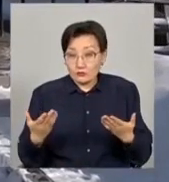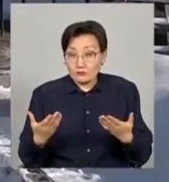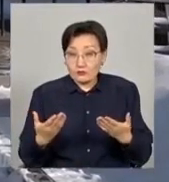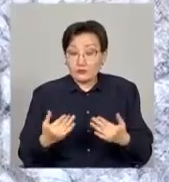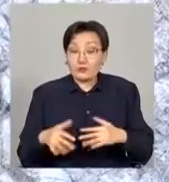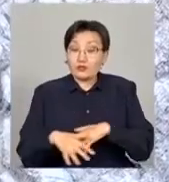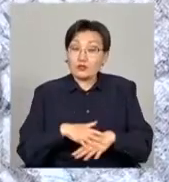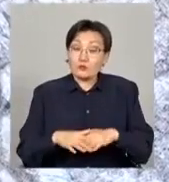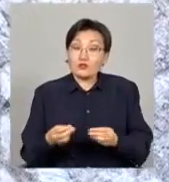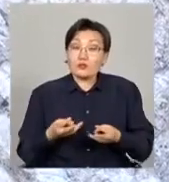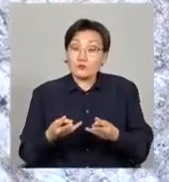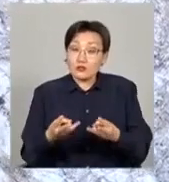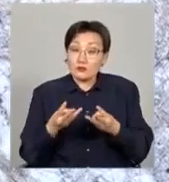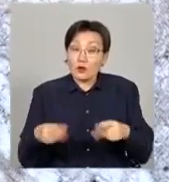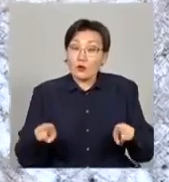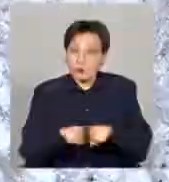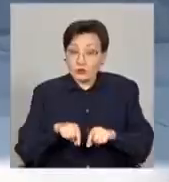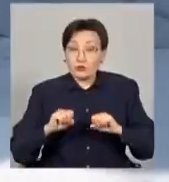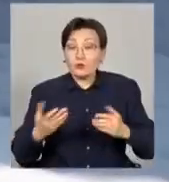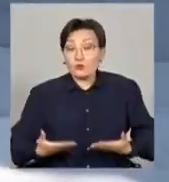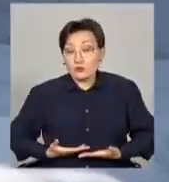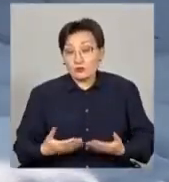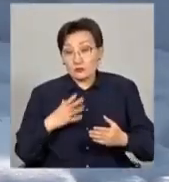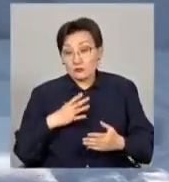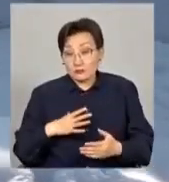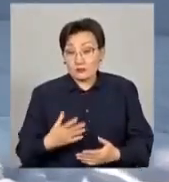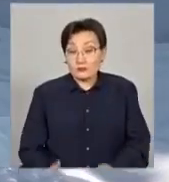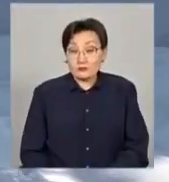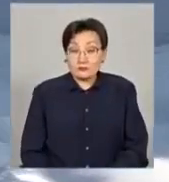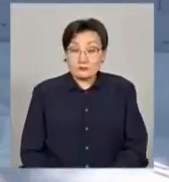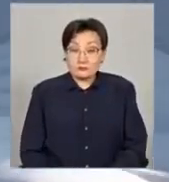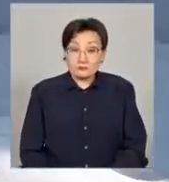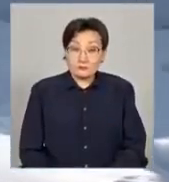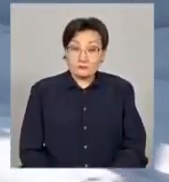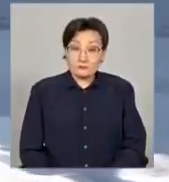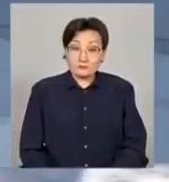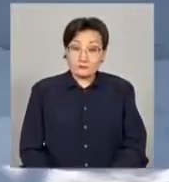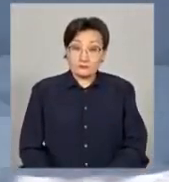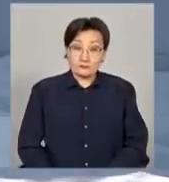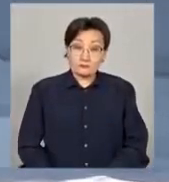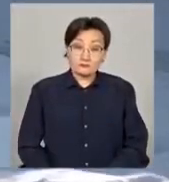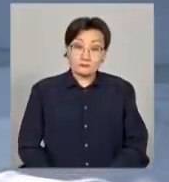дейін көпшілік көмір жағып күнелте тұруға мәжбүр. Әлібек Шынтемір, Медет Саматұлы, Алматы телеарнасы.